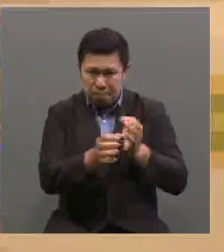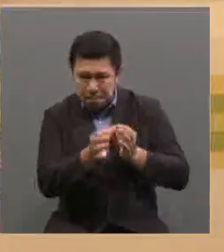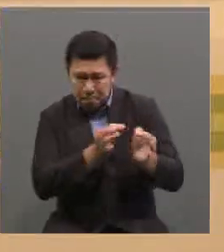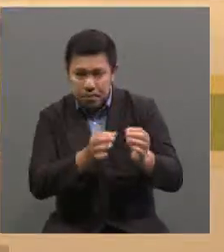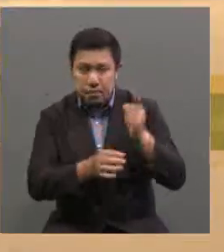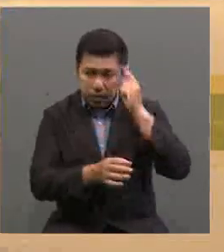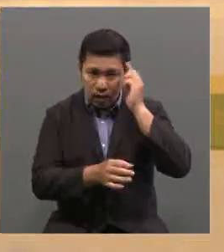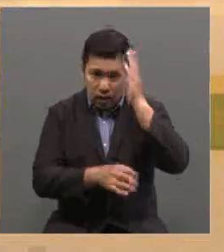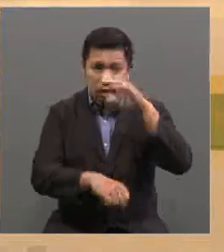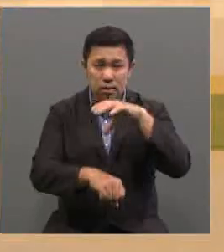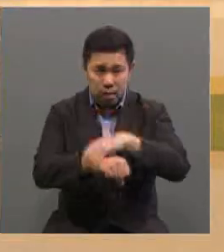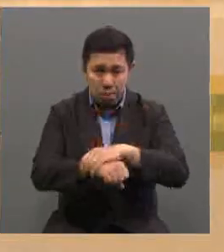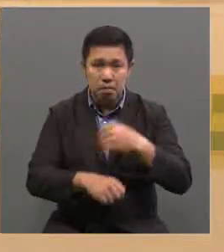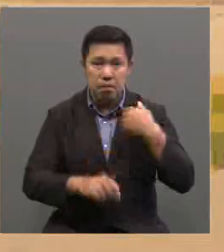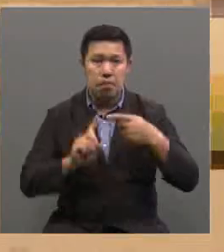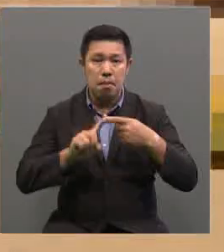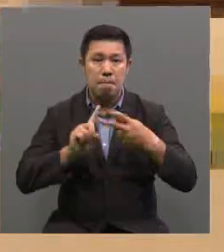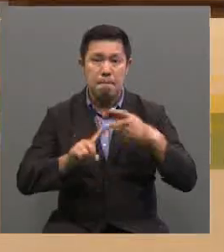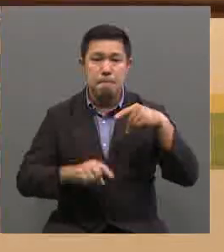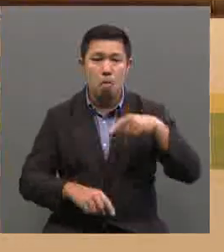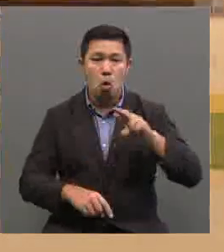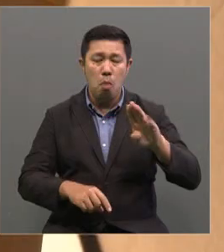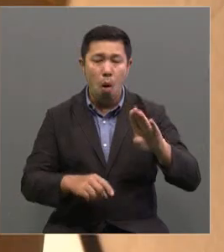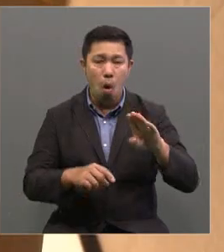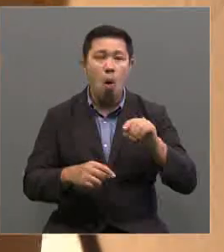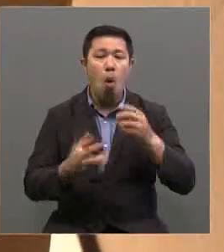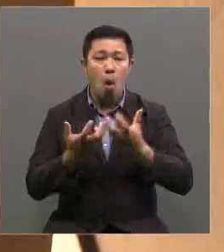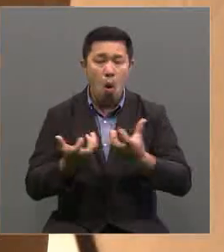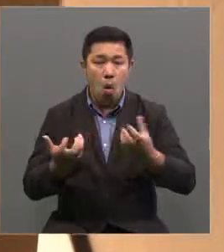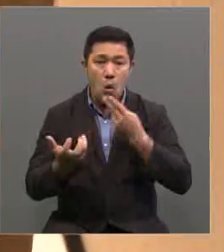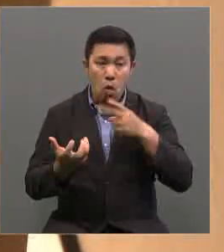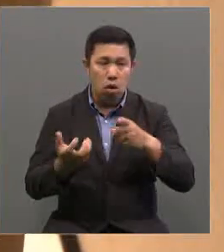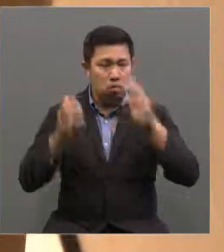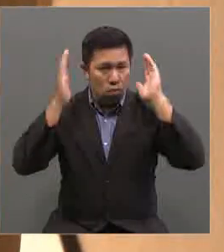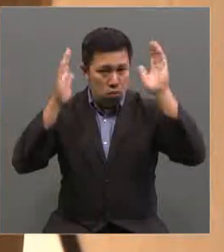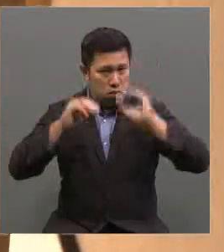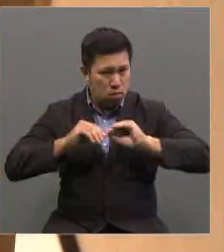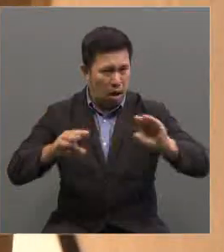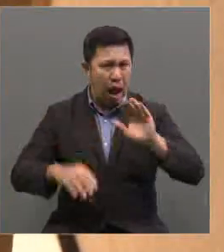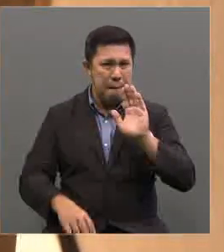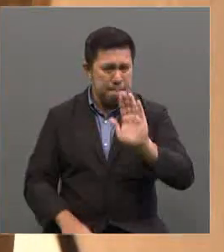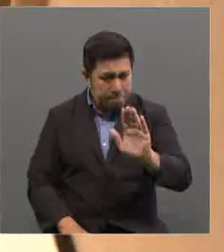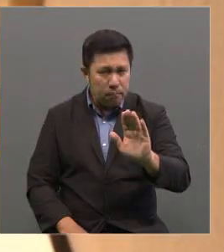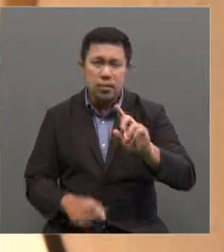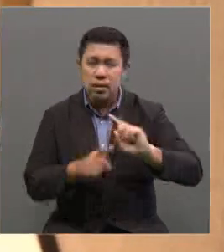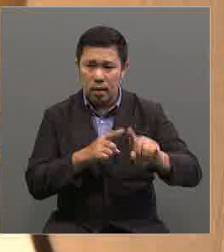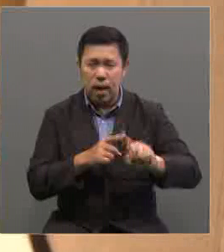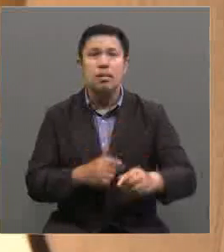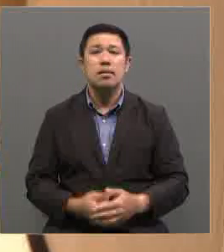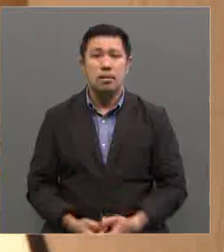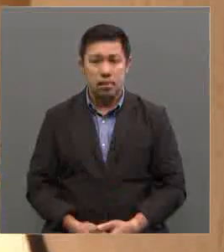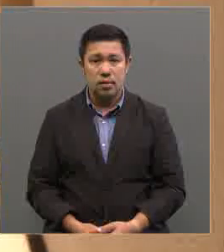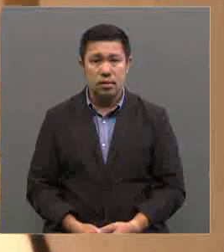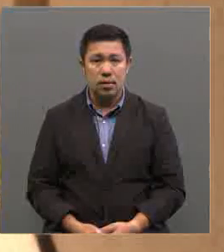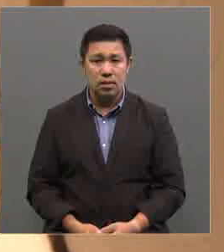เพื่อจะไปจับแล้วก็จะมีพรบควบคุมผลิตภัณฑ์ยาสูบที่ไม่สามารถที่จะโฆษณาประชาสัมพันธ์โดยตรงได้